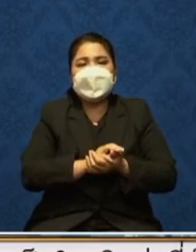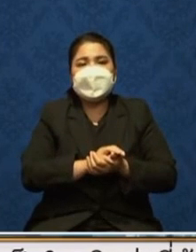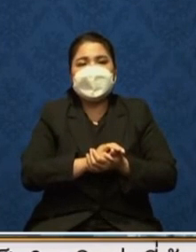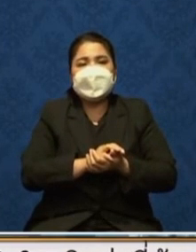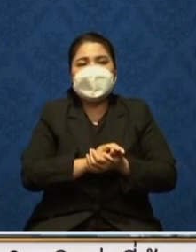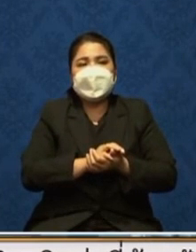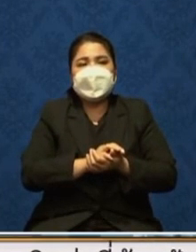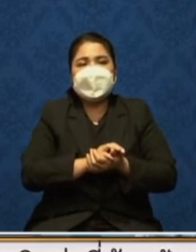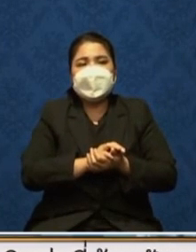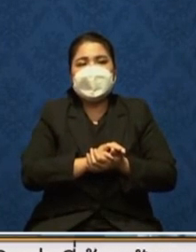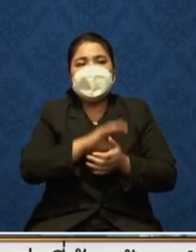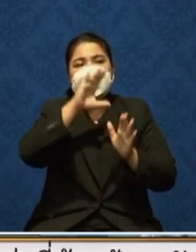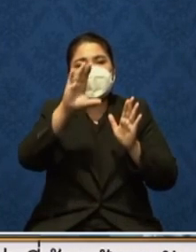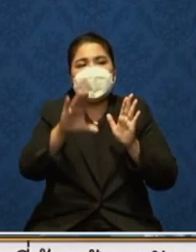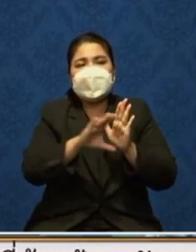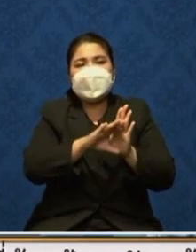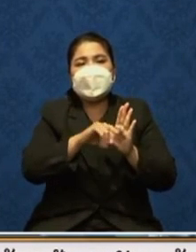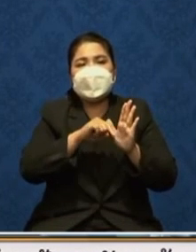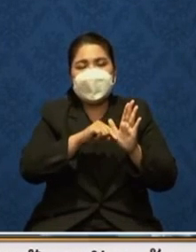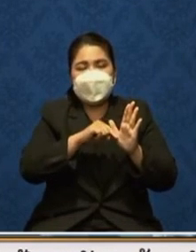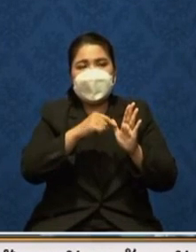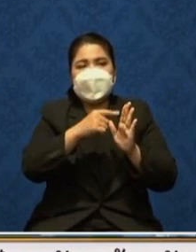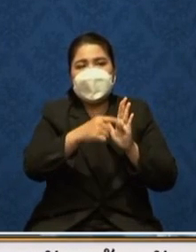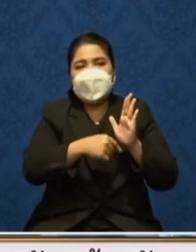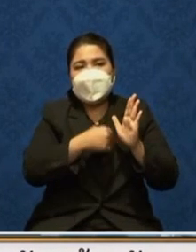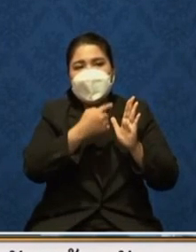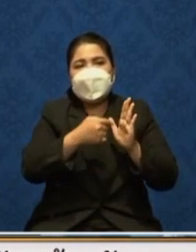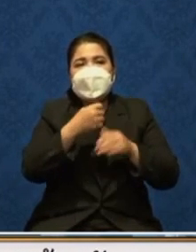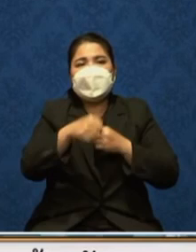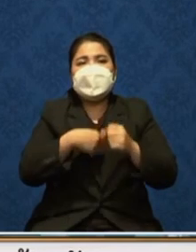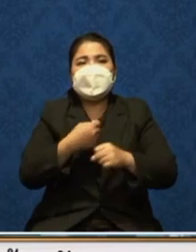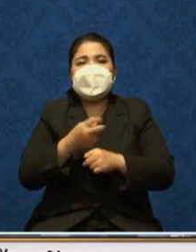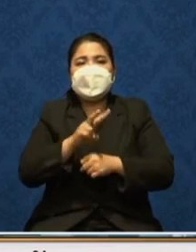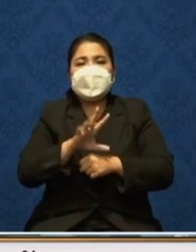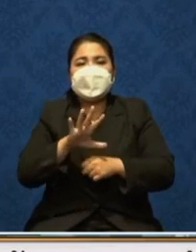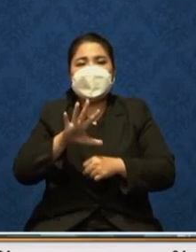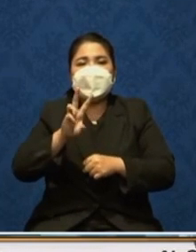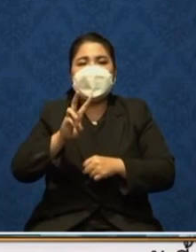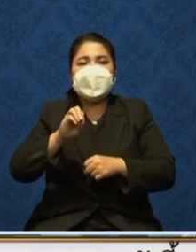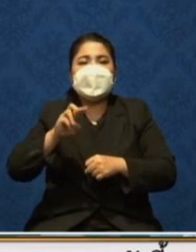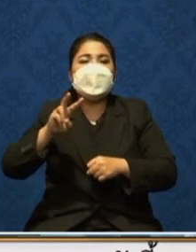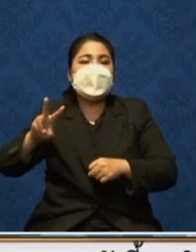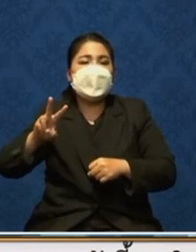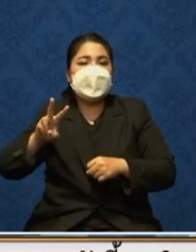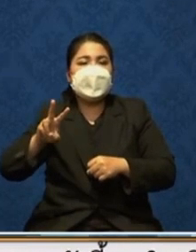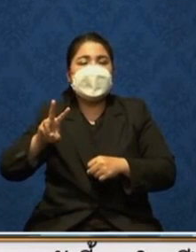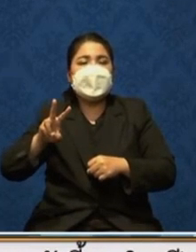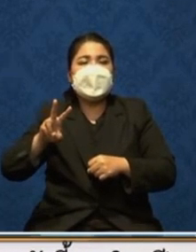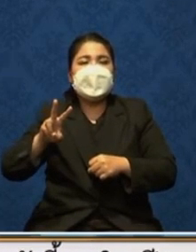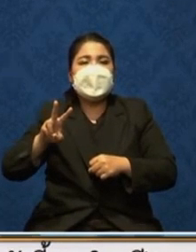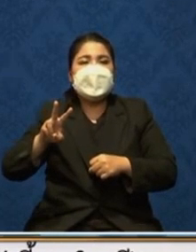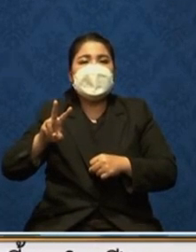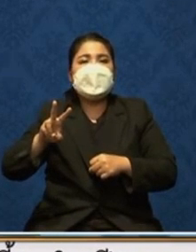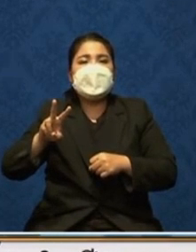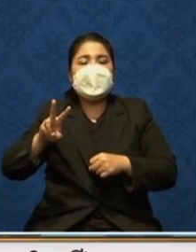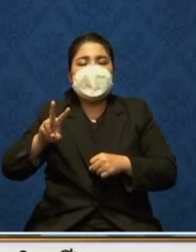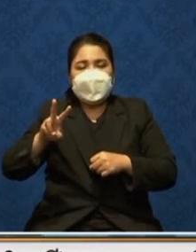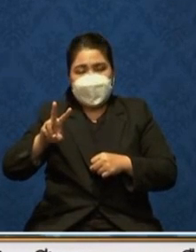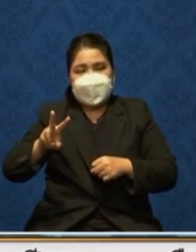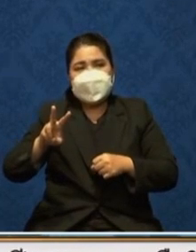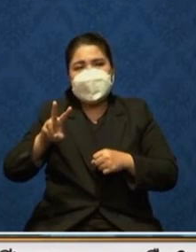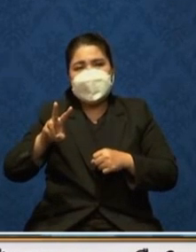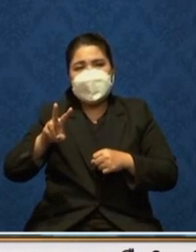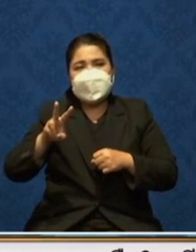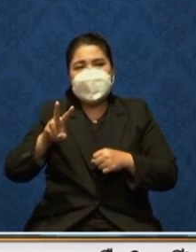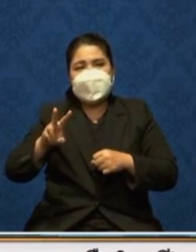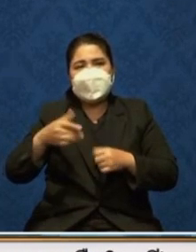ัฒนาอุตสาหกรมนะะรอว่าเขตส่งเสริมพิเศษปี 62 ในชวทคอสช.เรือำนาจจาก 60 มา 62ก็มีการ